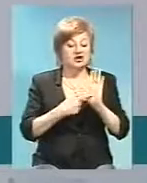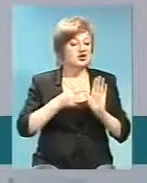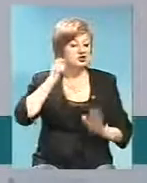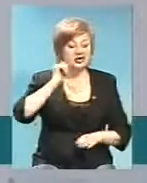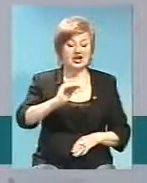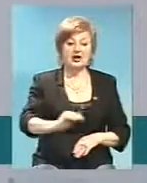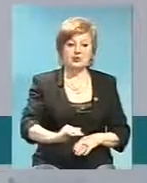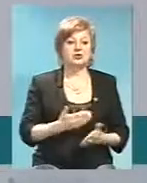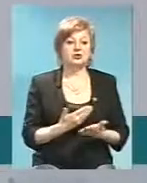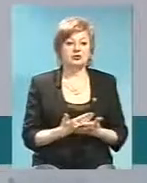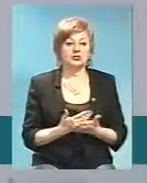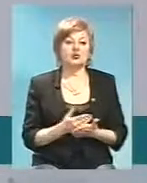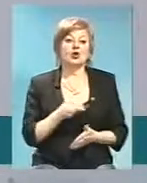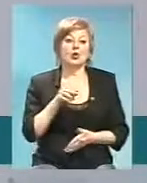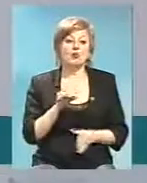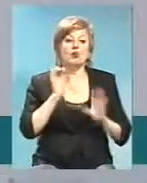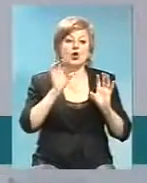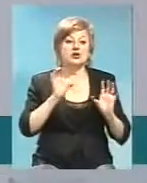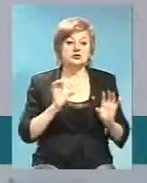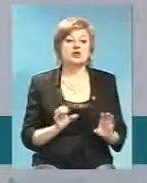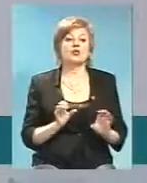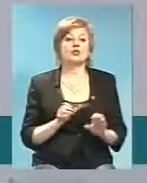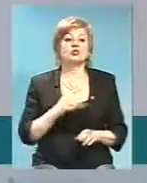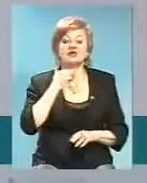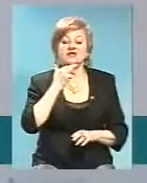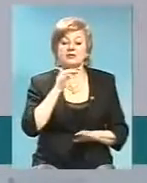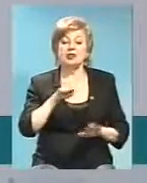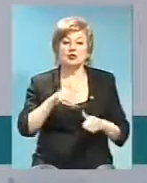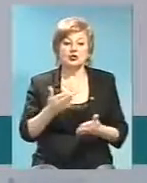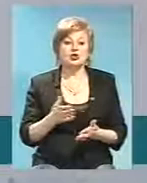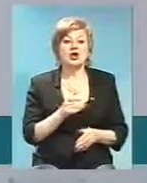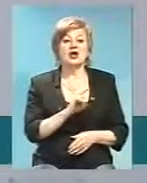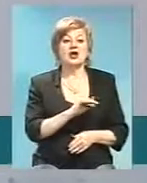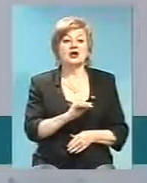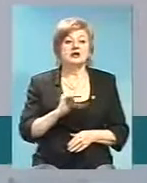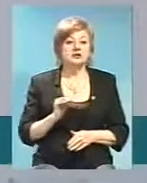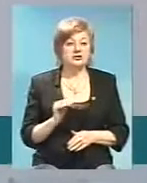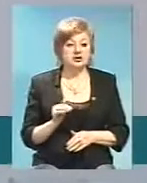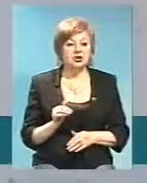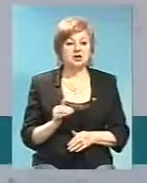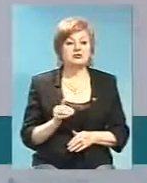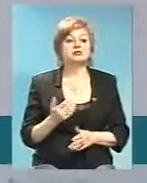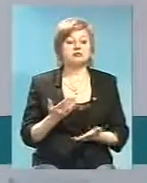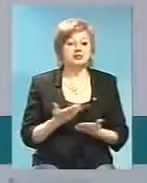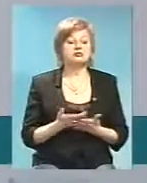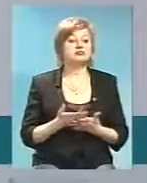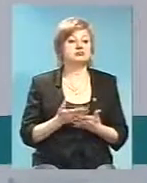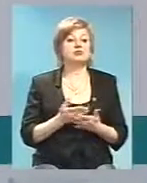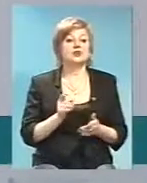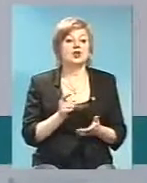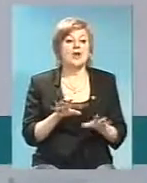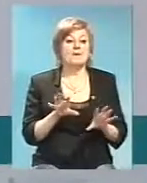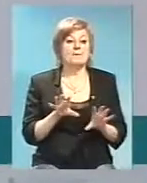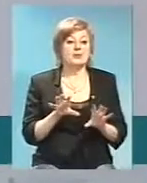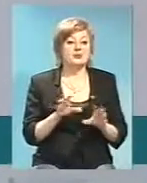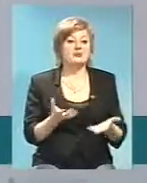дитина, ну, по закону, звісно, звертається увагу, що діти приймаються, і звертаю якраз батьківську громадськість, що діти